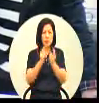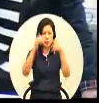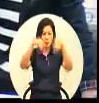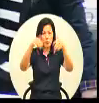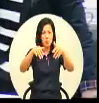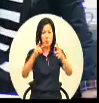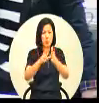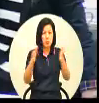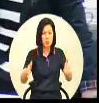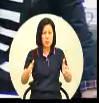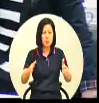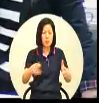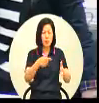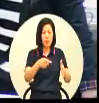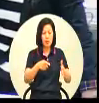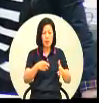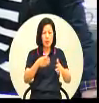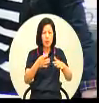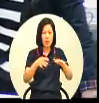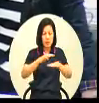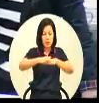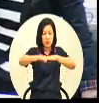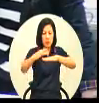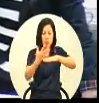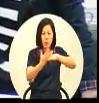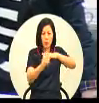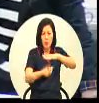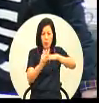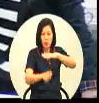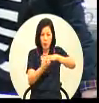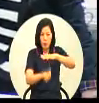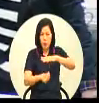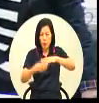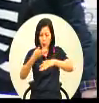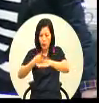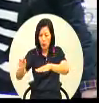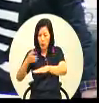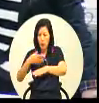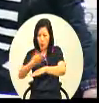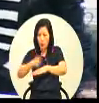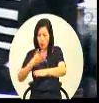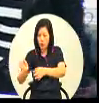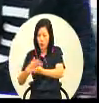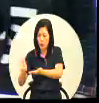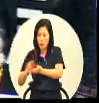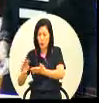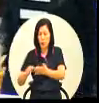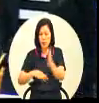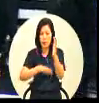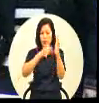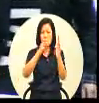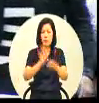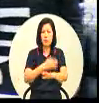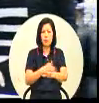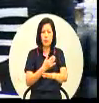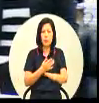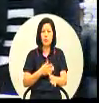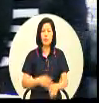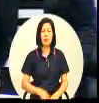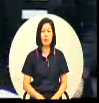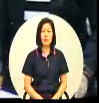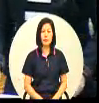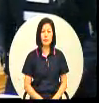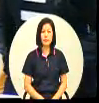的透水性非常的好，很容易就会排水，所以也可以减轻我们的淹水的一些状况。好，那本席